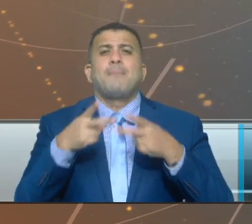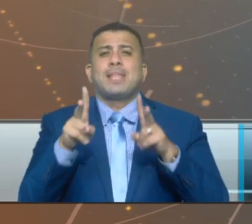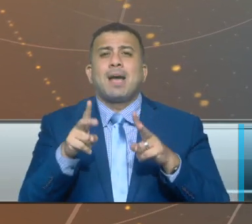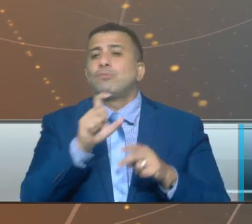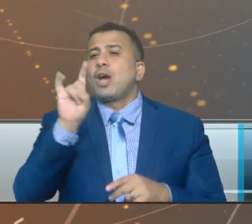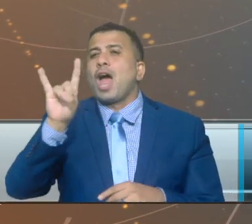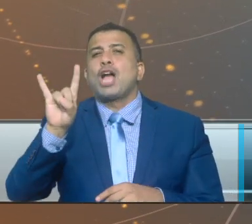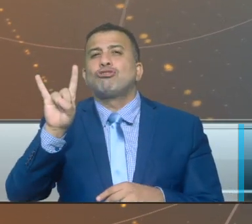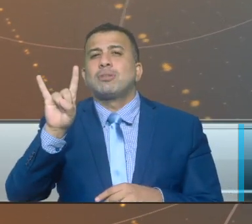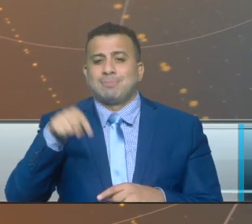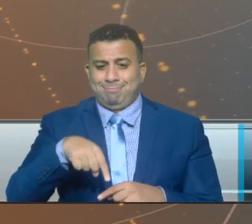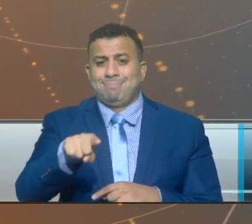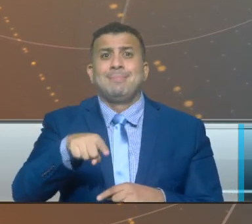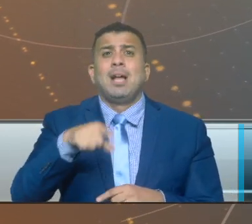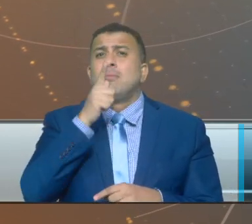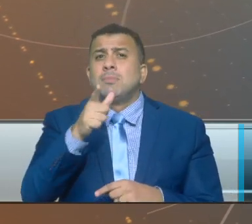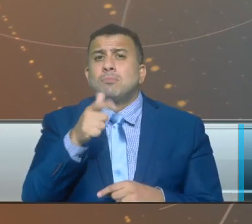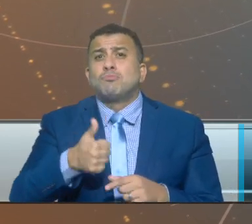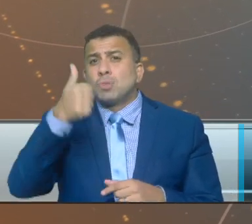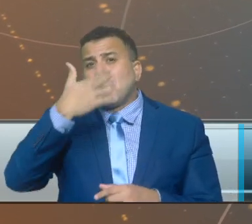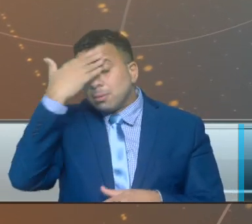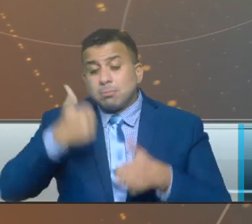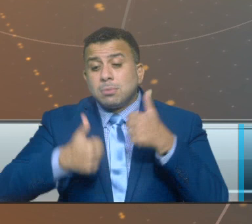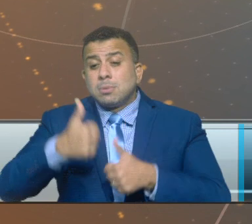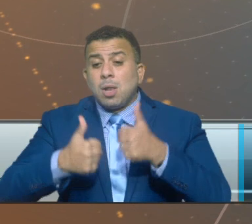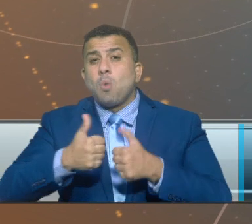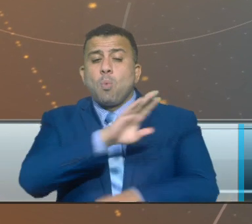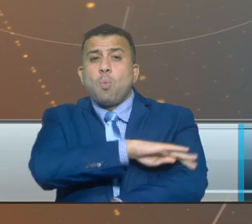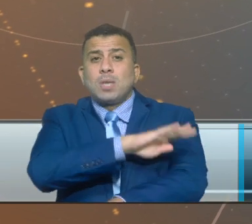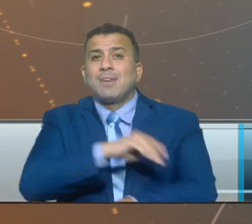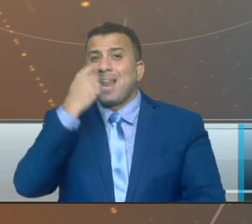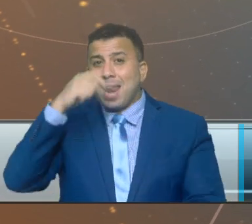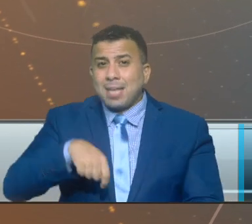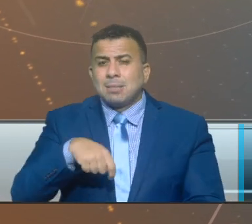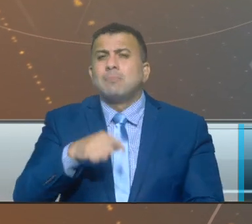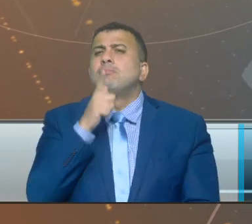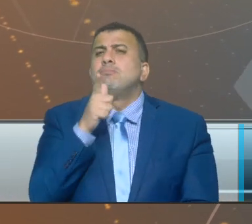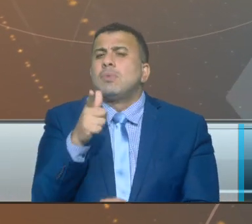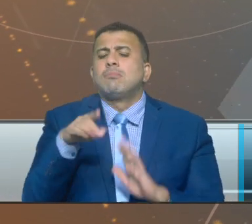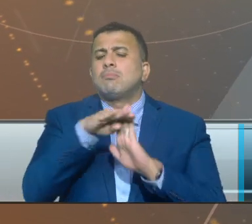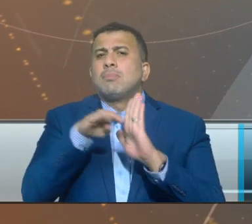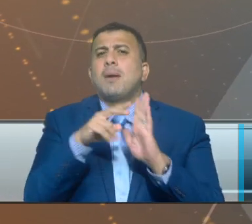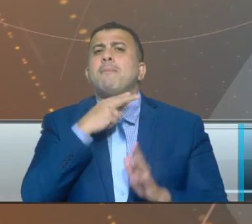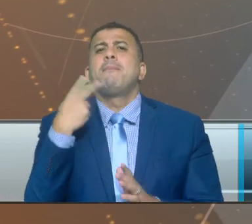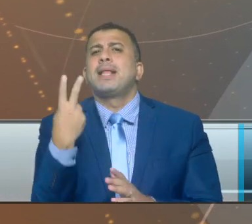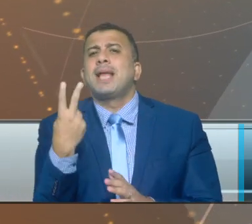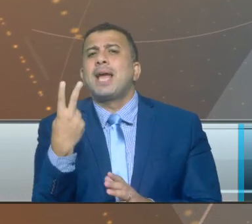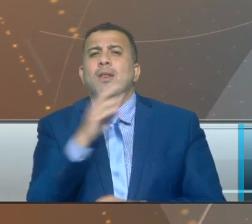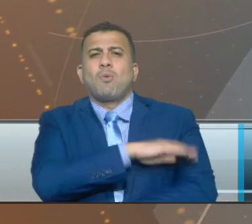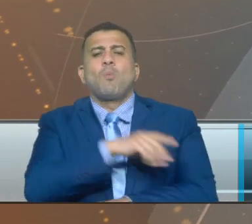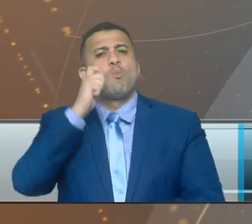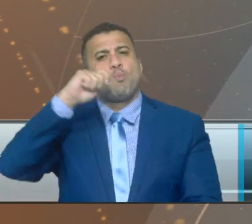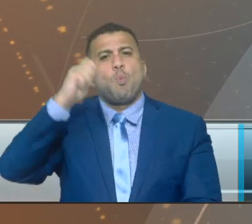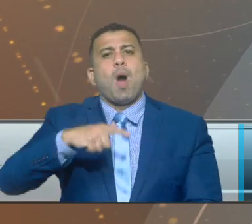ابتداء من اكتوبر المقبل بعد اجتيازهم الاختبارات الوظيفيه اللازمه وذلك ضمن 200 وظيفه